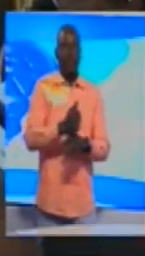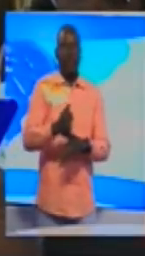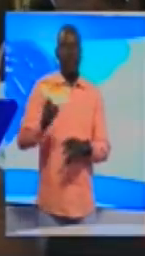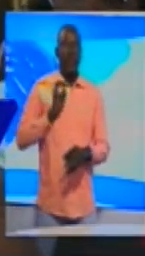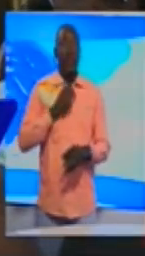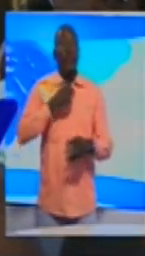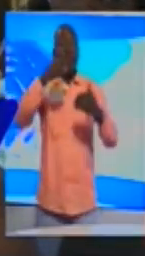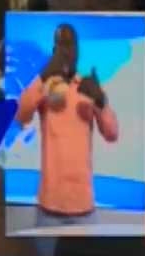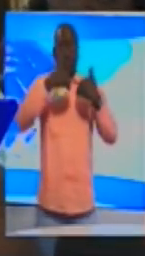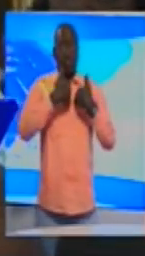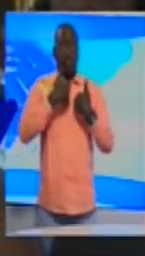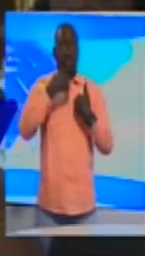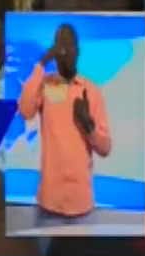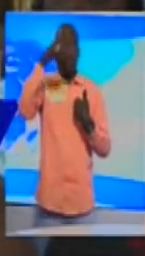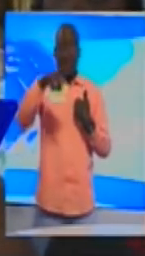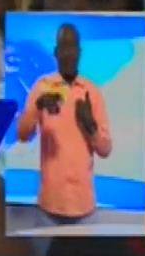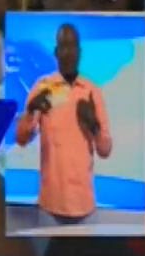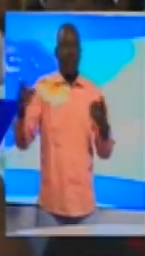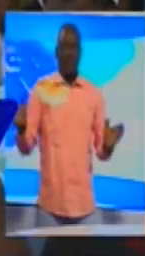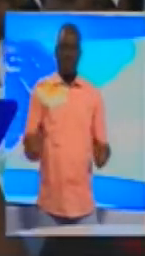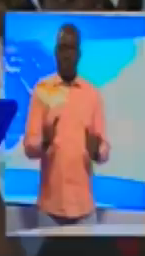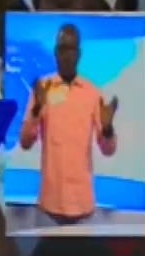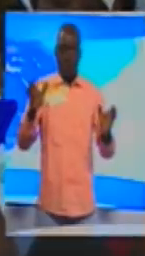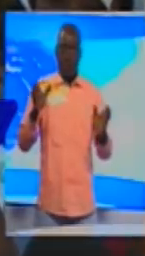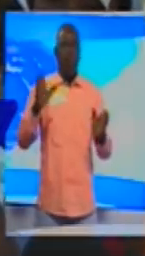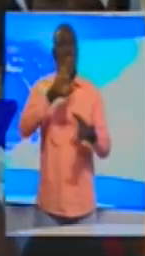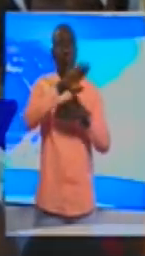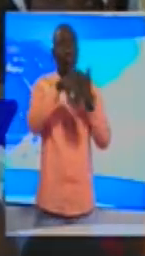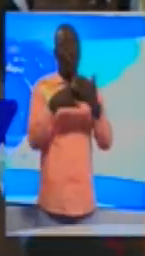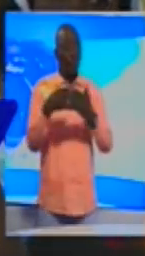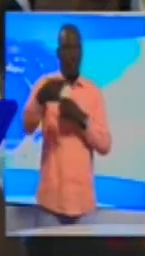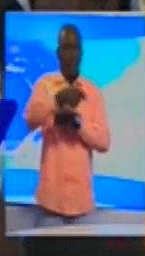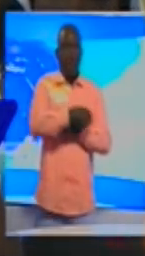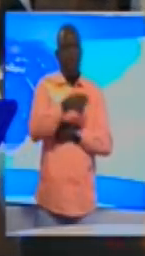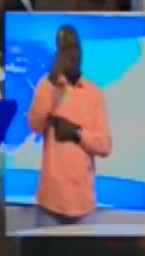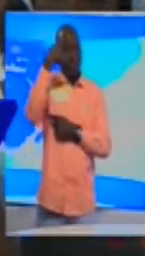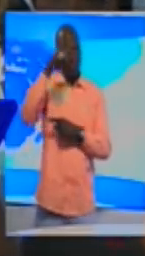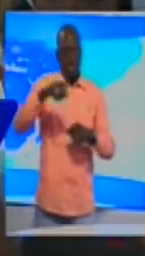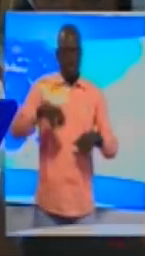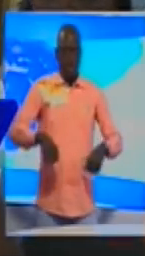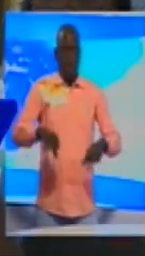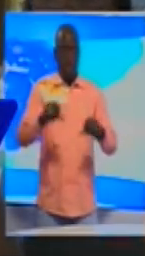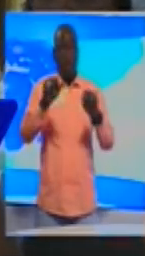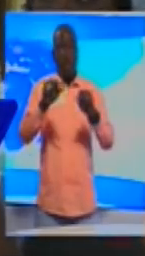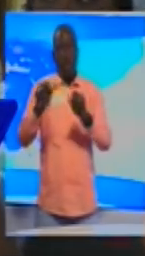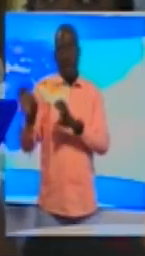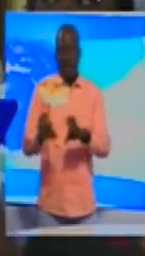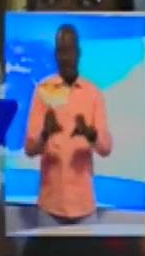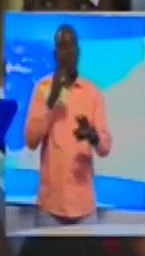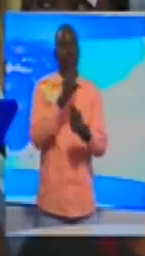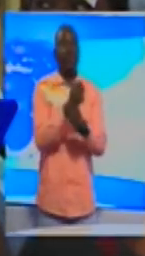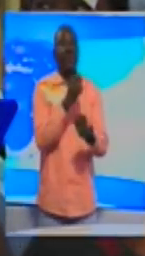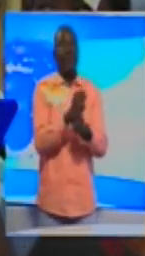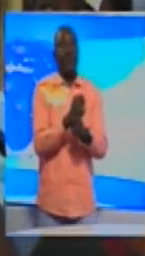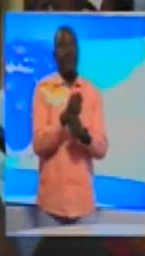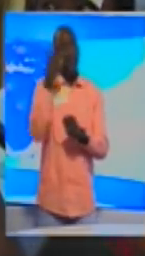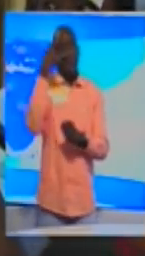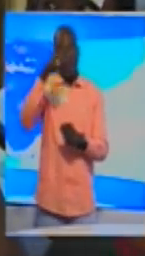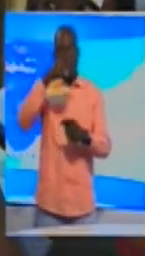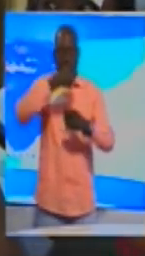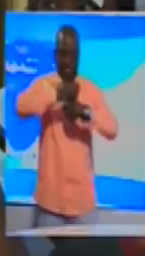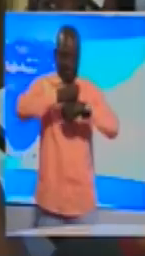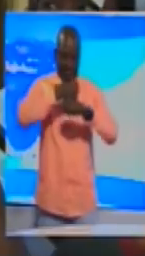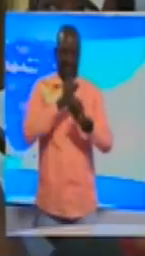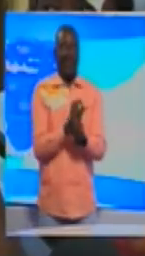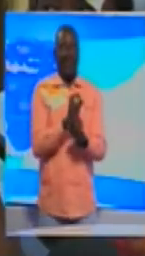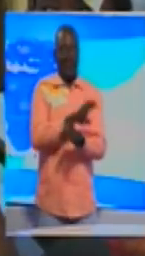s'armer de courage et se battre tous les jours pour continuer à mener nos activités, pour créer